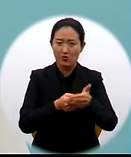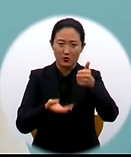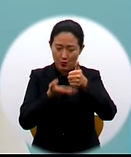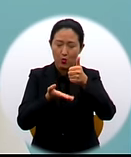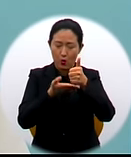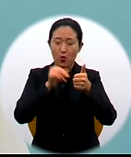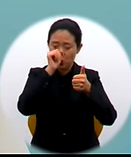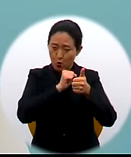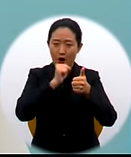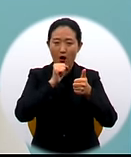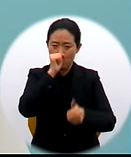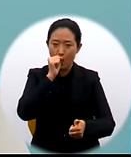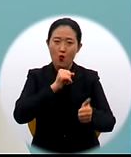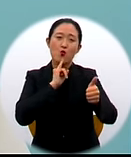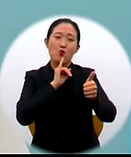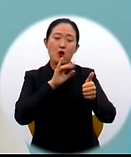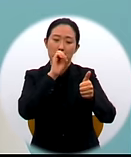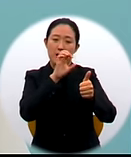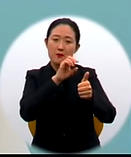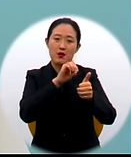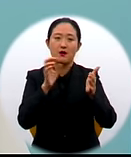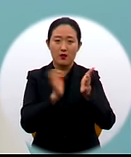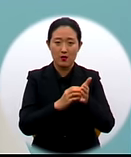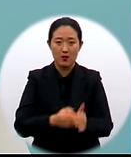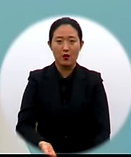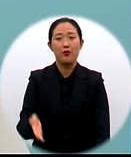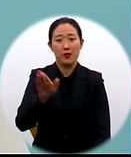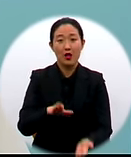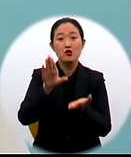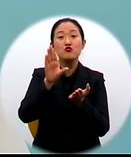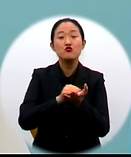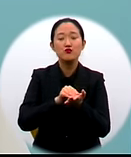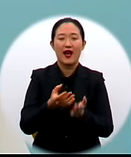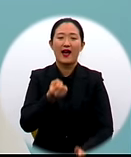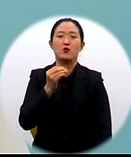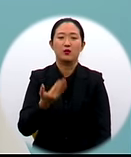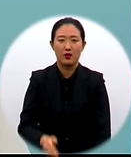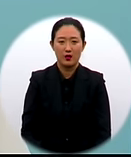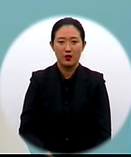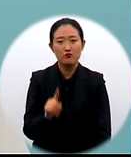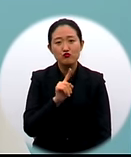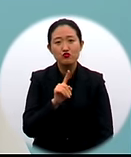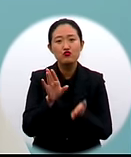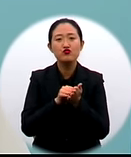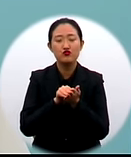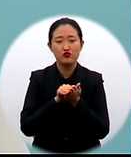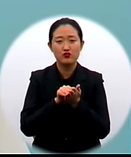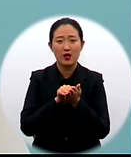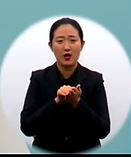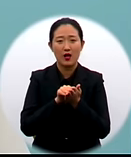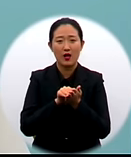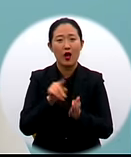적극적으로 응원해 줬습니다. 좋아! 유튜버 좋은 직업이지. 야, 근데 컨텐츠 없는 유튜버는 없어. 너는 어떤 컨텐츠로 유튜버가 될 거니?